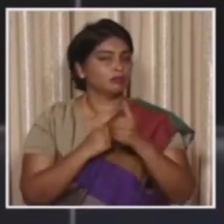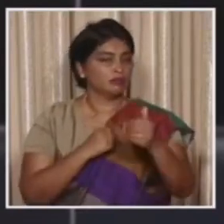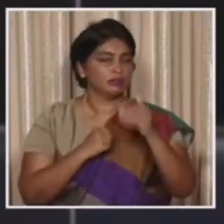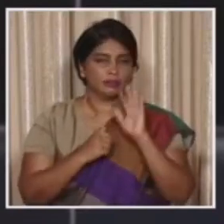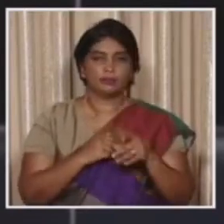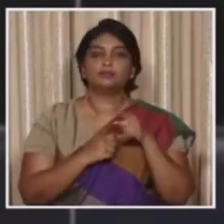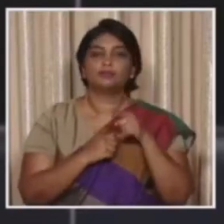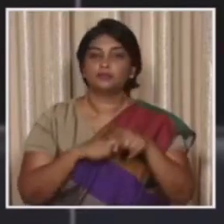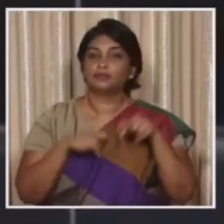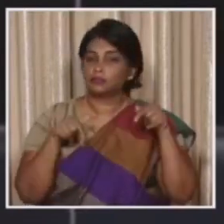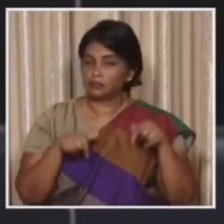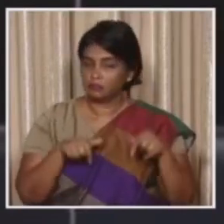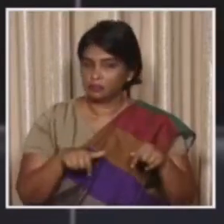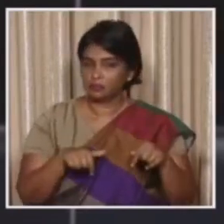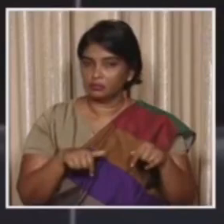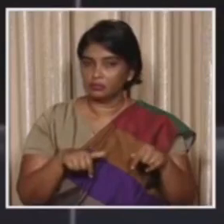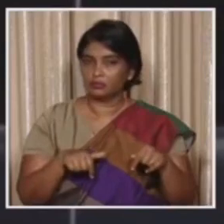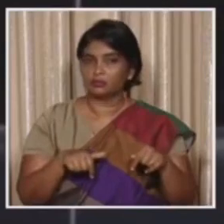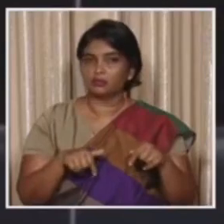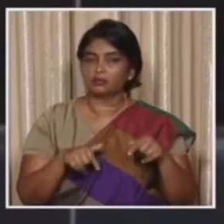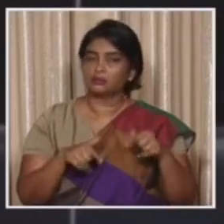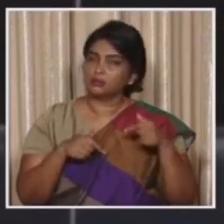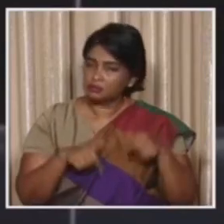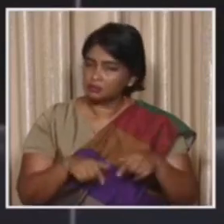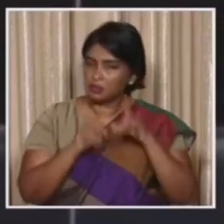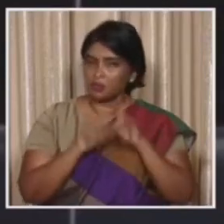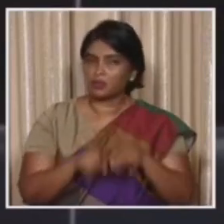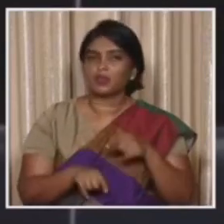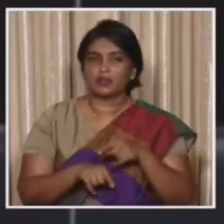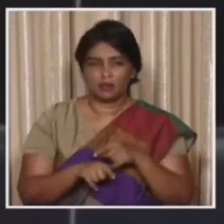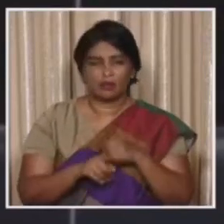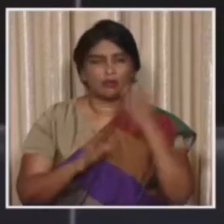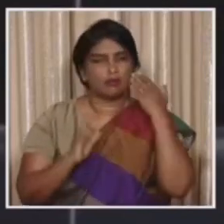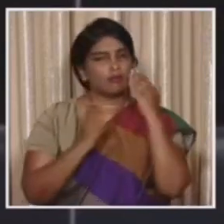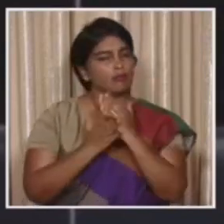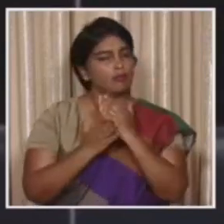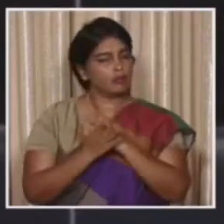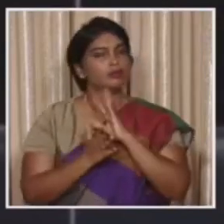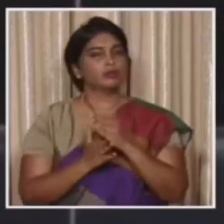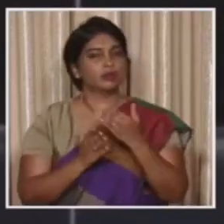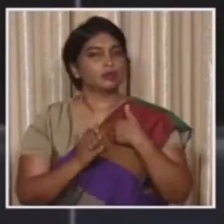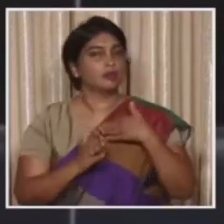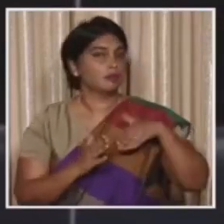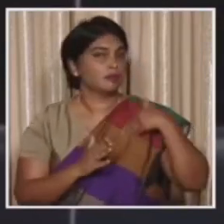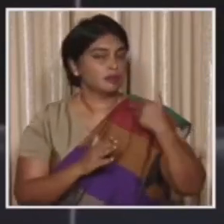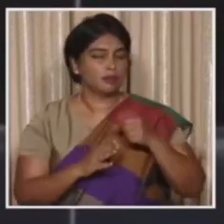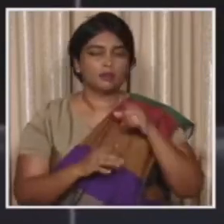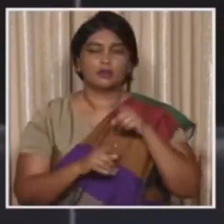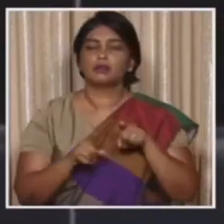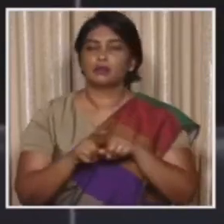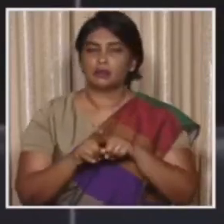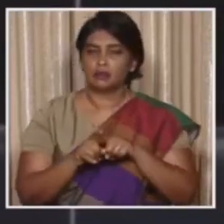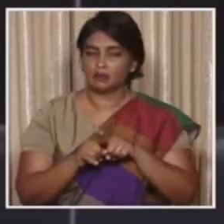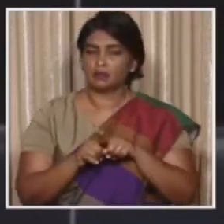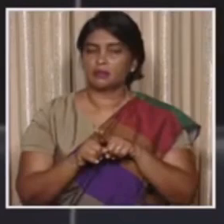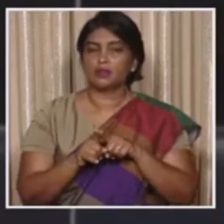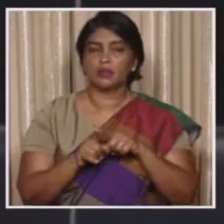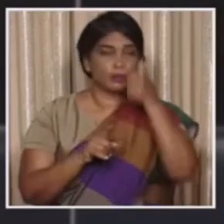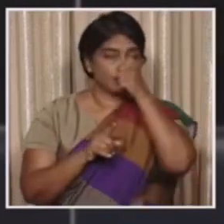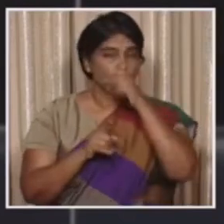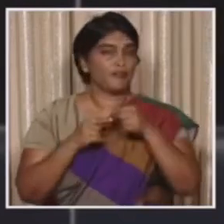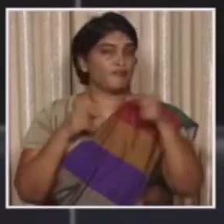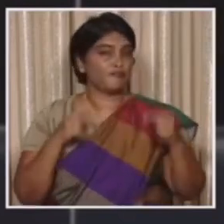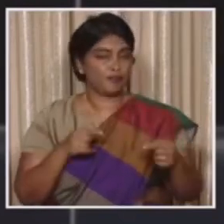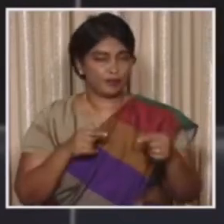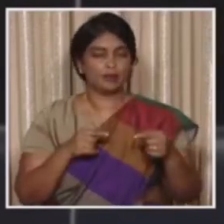ගැන. අද කෝ මේ වෙච්ච කරුණුවලදී ප්‍රධාන වශයෙන්ම දූෂණ විරෝධී